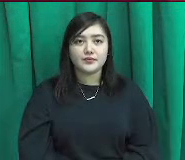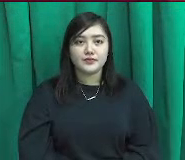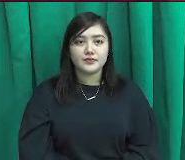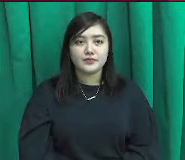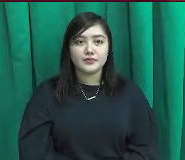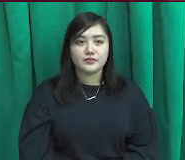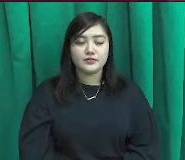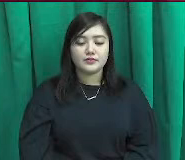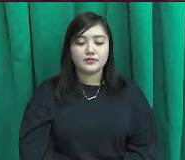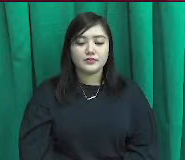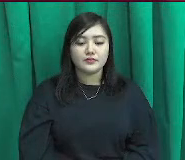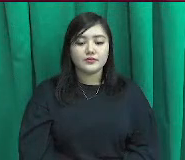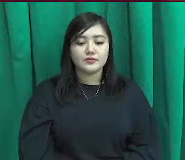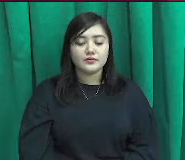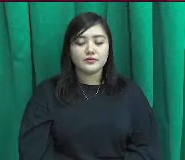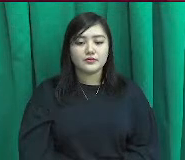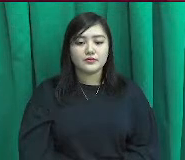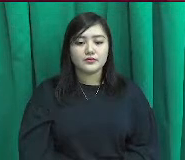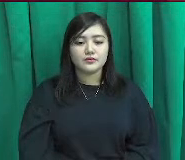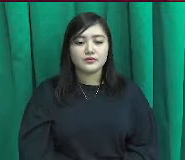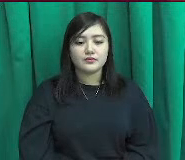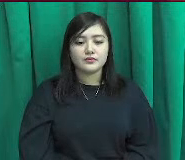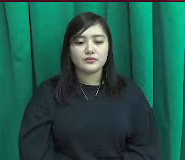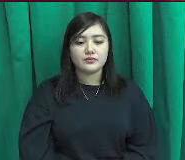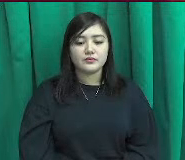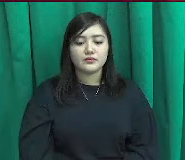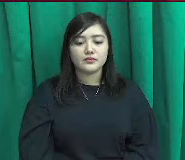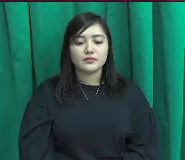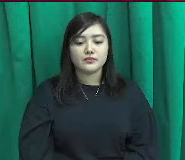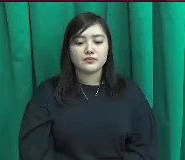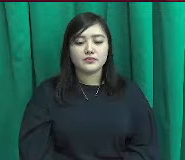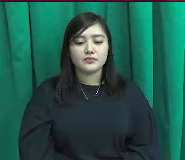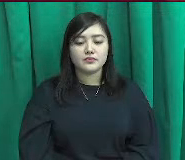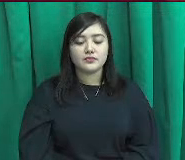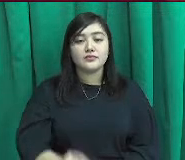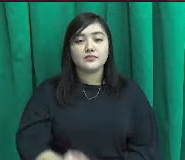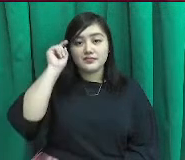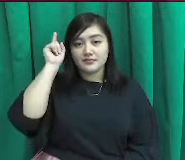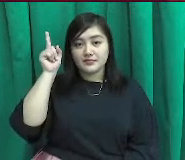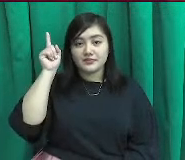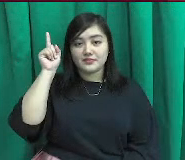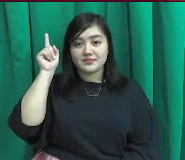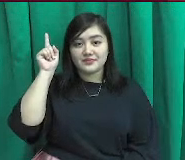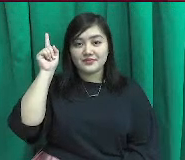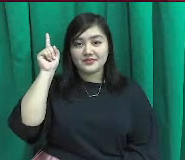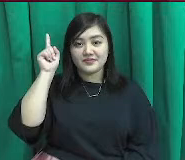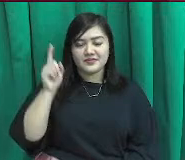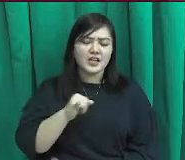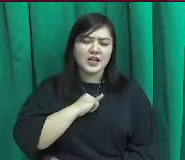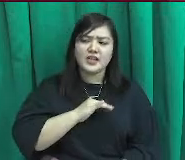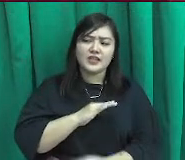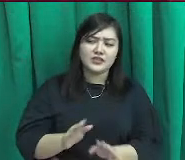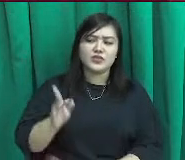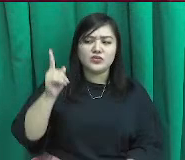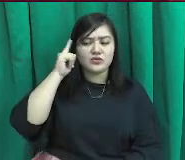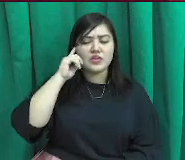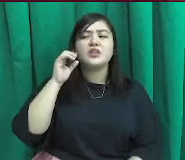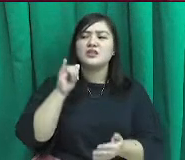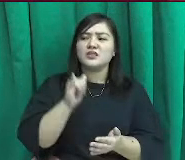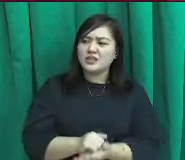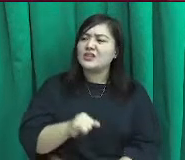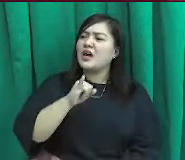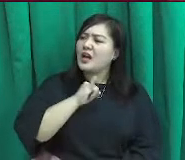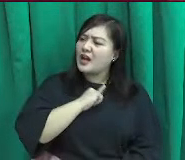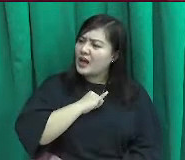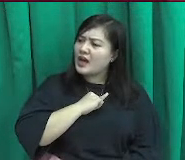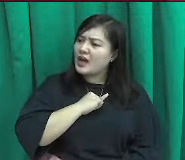O, kaya yun nga sinasabi natin, Sir Noel, Sir Rudy. O, pares naman kami full-time staff. Dapat alam mo na yun. Yes, sir. Dapat hindi na kita pinapagalitan sa ganyan. Dapat hindi na